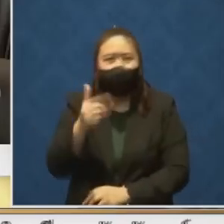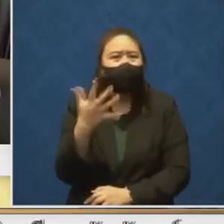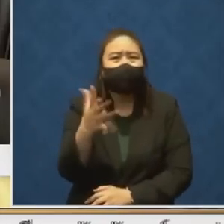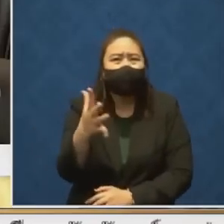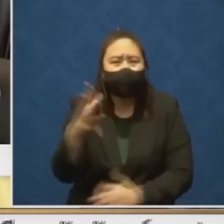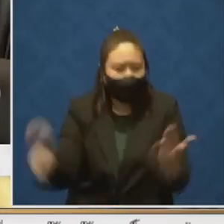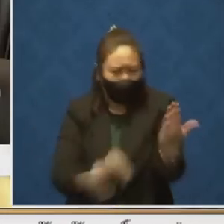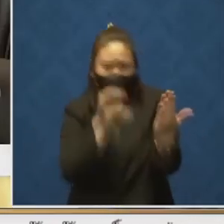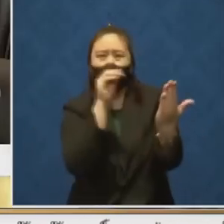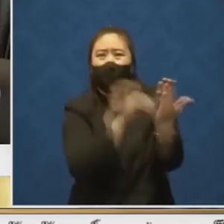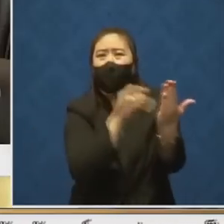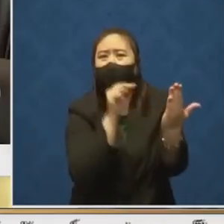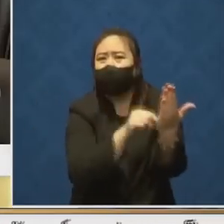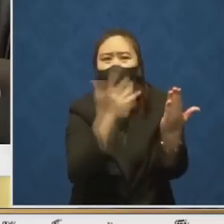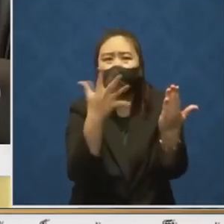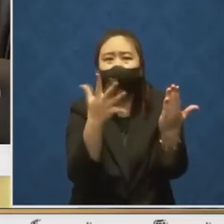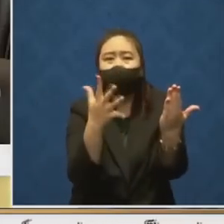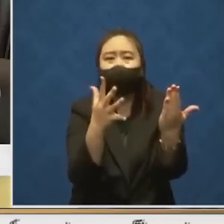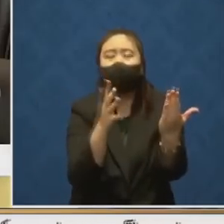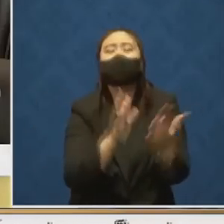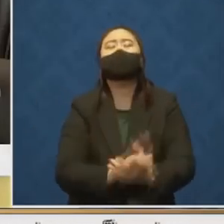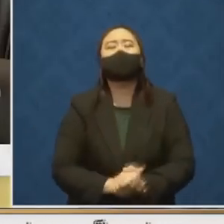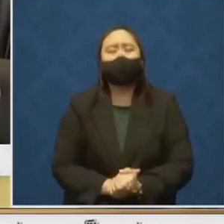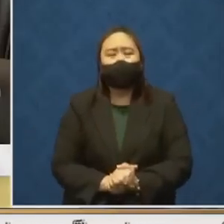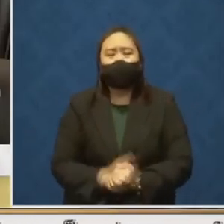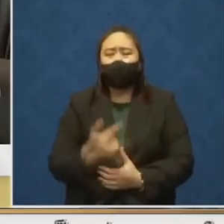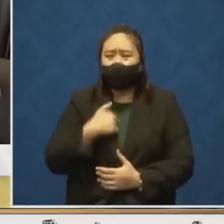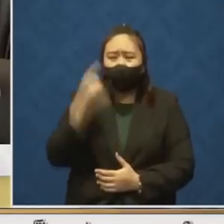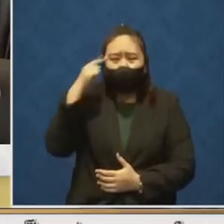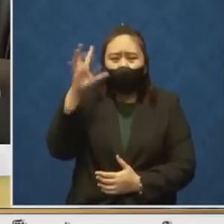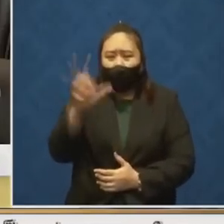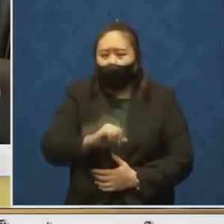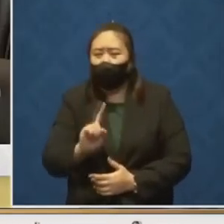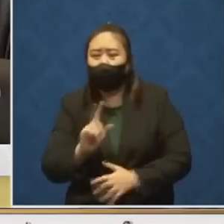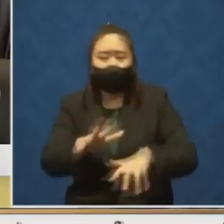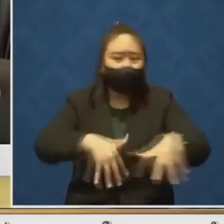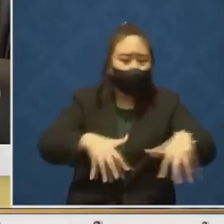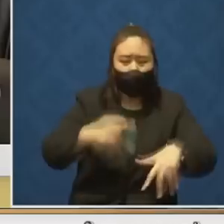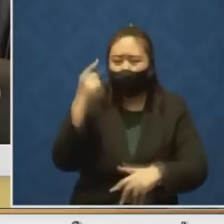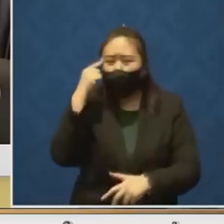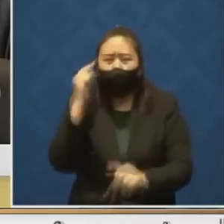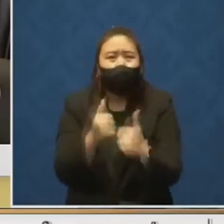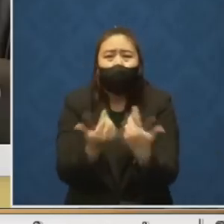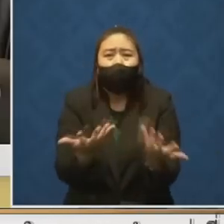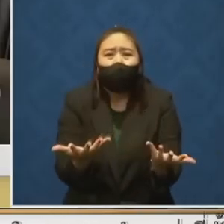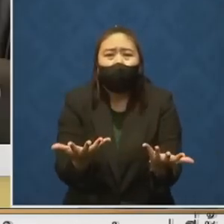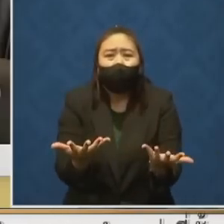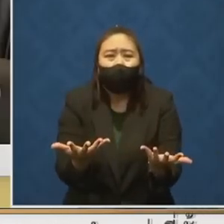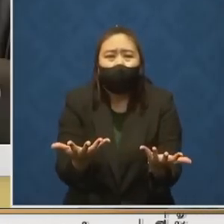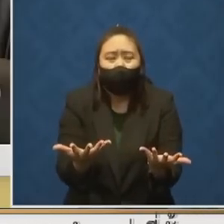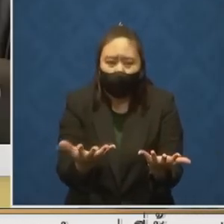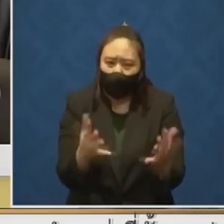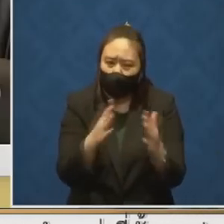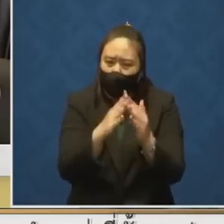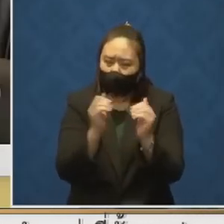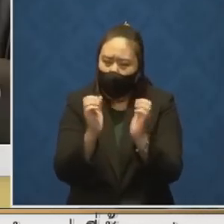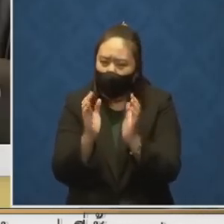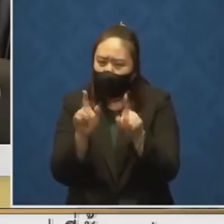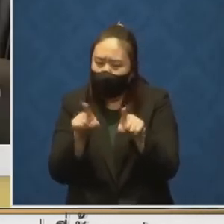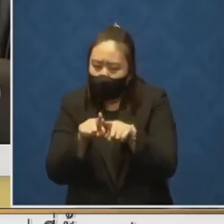มาแสดงไใงบกันเงินไม่งั้นทฉัจะทราบไดยงไ พระชาชนจะทราบได้ยไคฮะว่า reader the thing